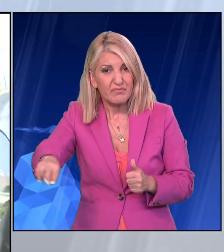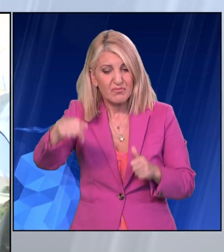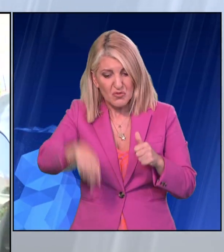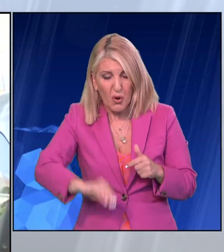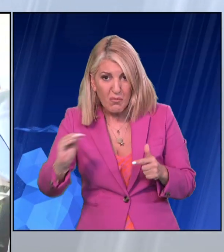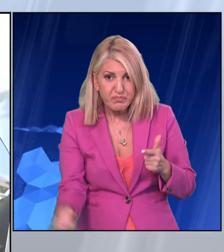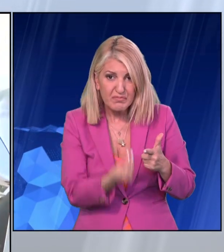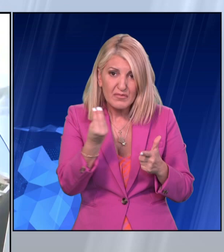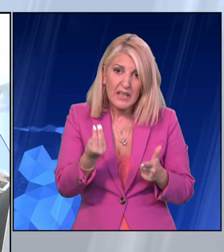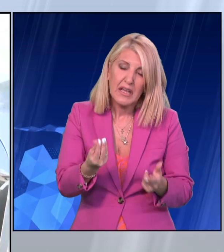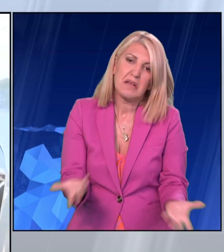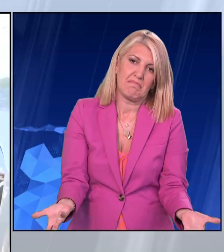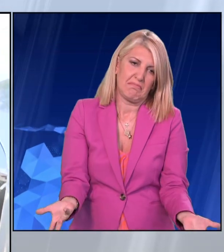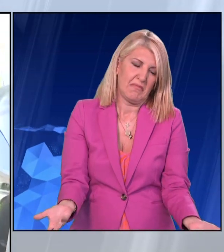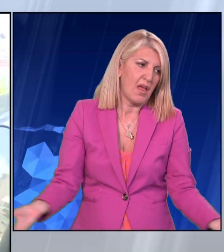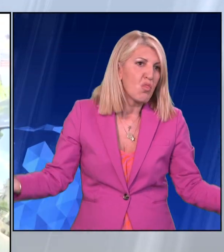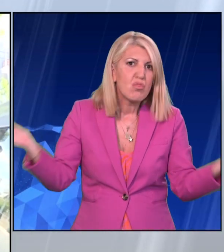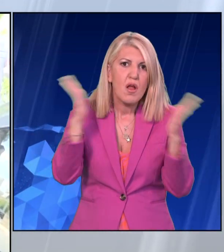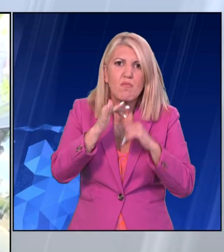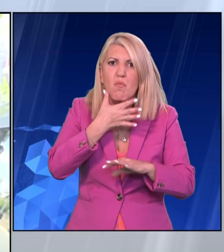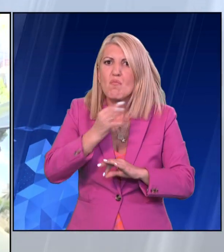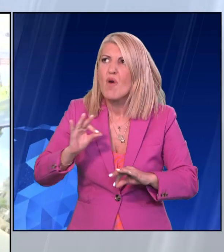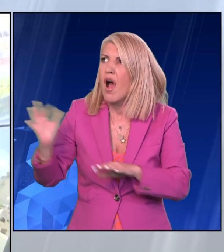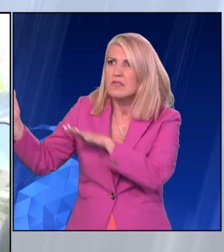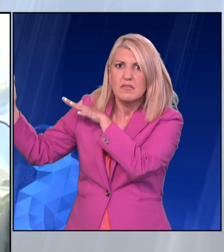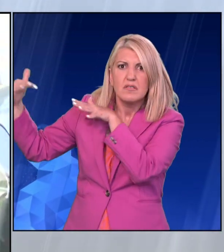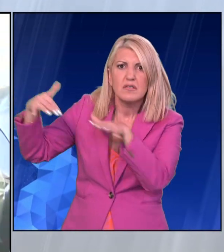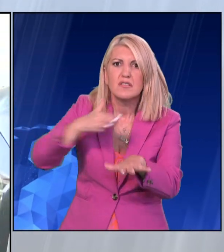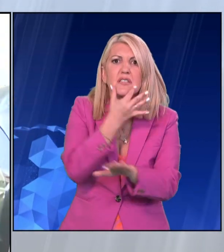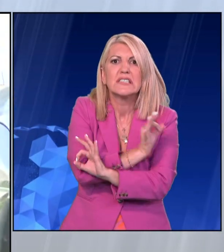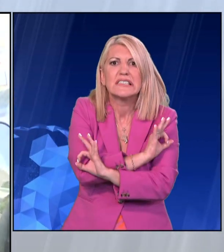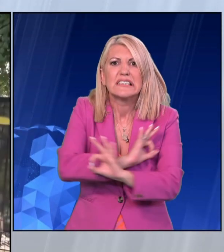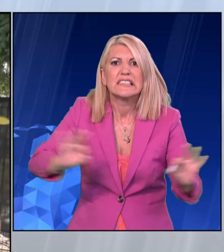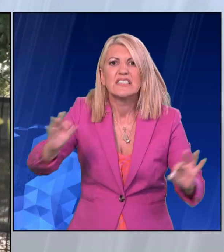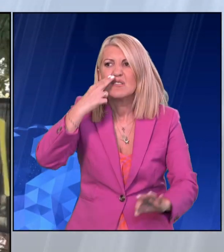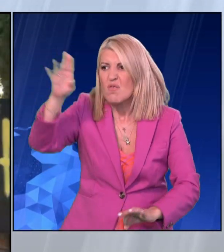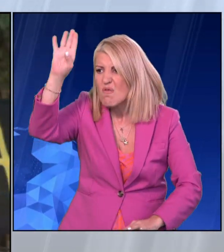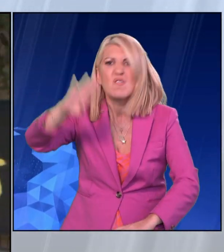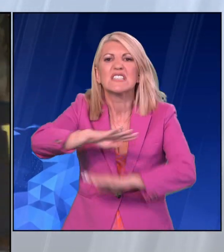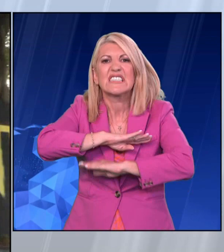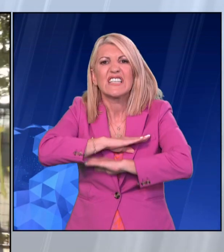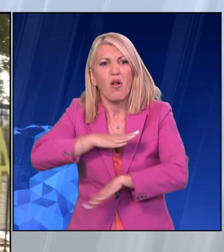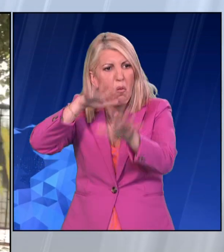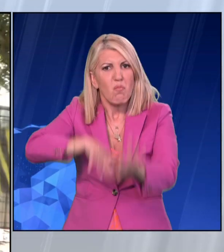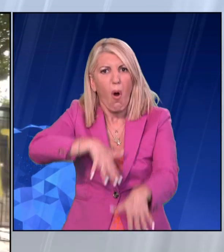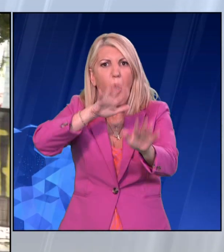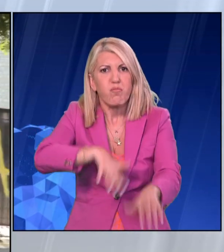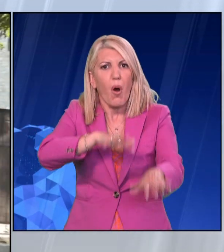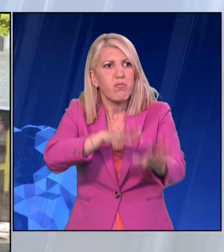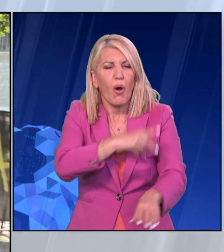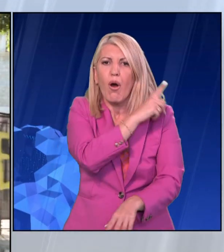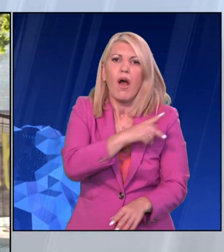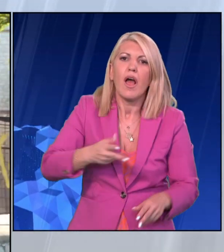να κατεβαίνουν στα πεφκάκια ολόκληρο στρατός και να μην κινητοποιηθεί η πολιτεία. Μάικ Ψυχάρα, για πάντα